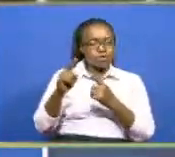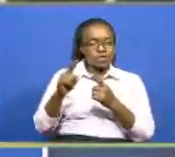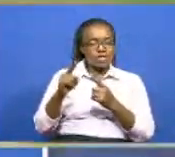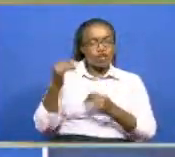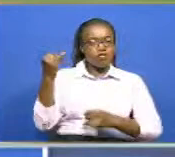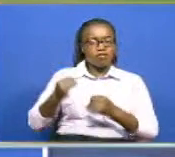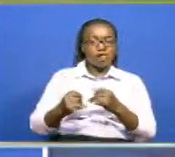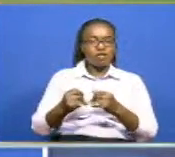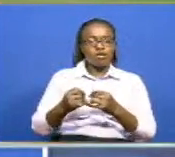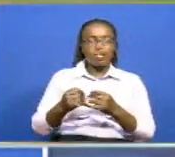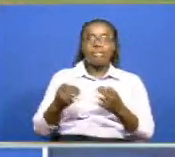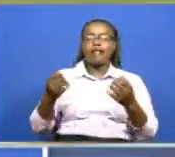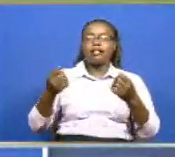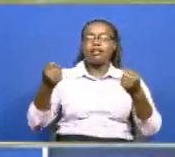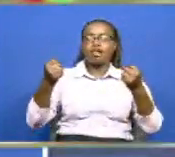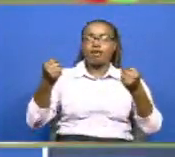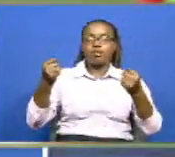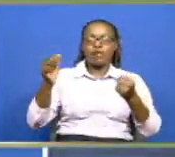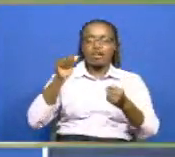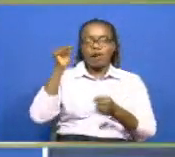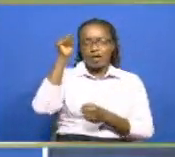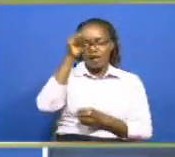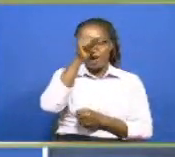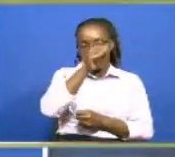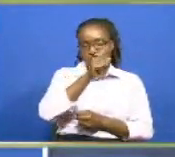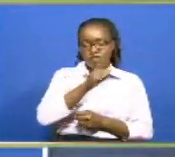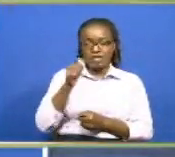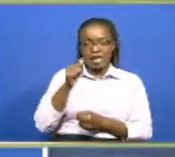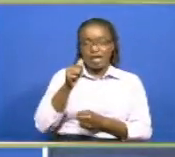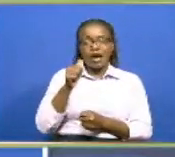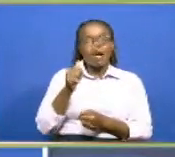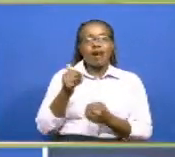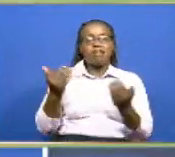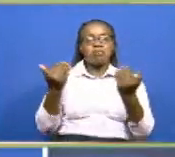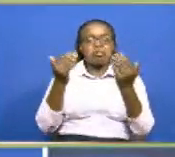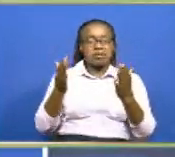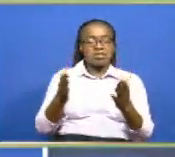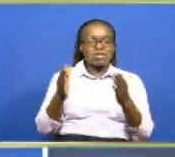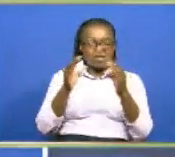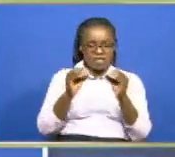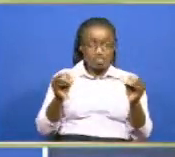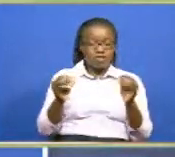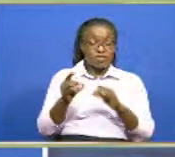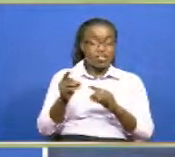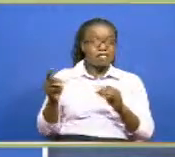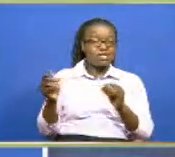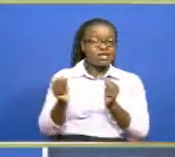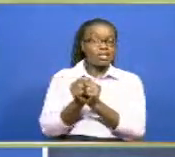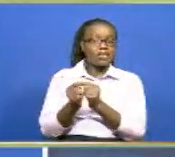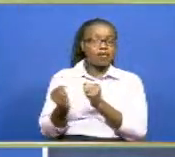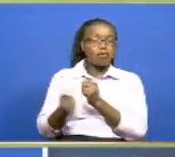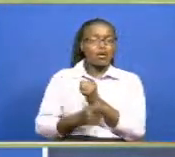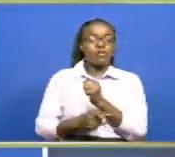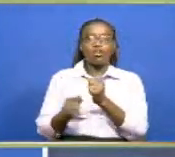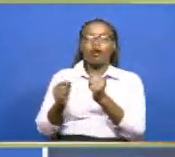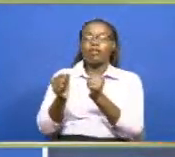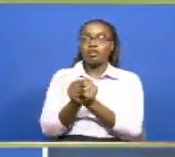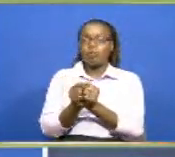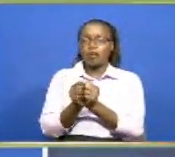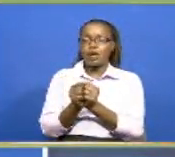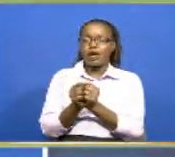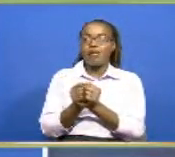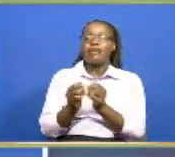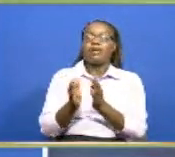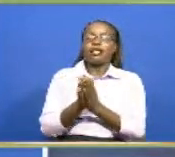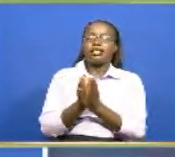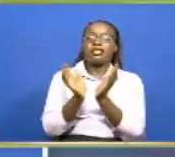dhidi ya Comoros imeratibiwa kuchezwa bila mashabiki tarehe 10 mwezi ujao katika uwanja wa kimataifa